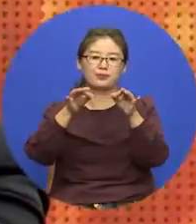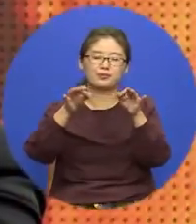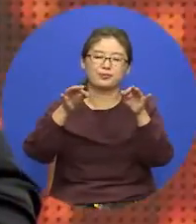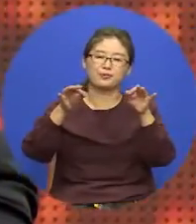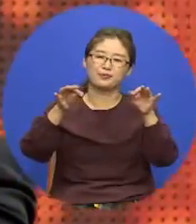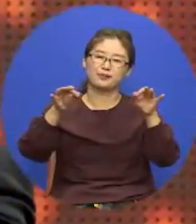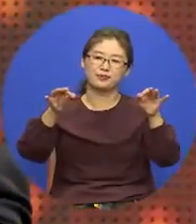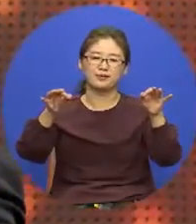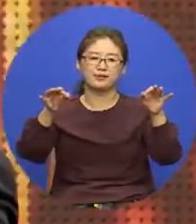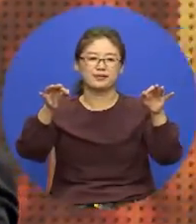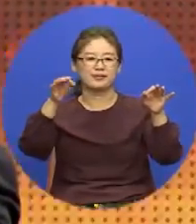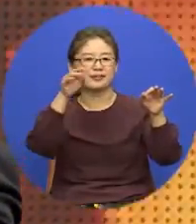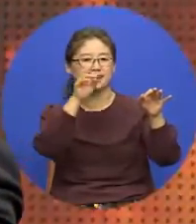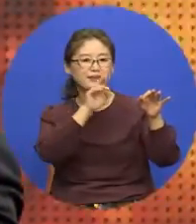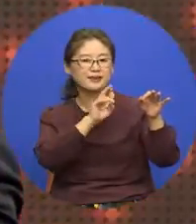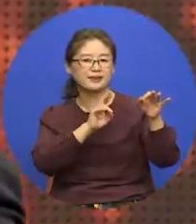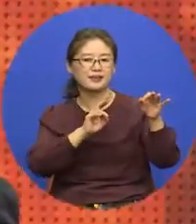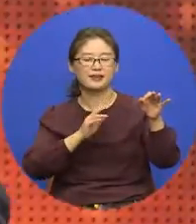흘러보는